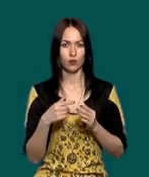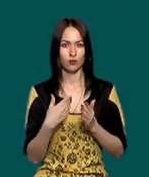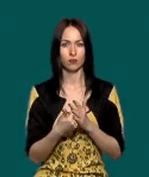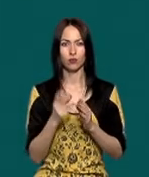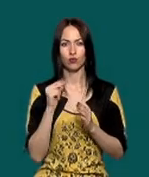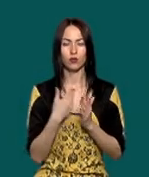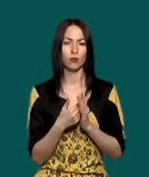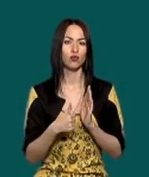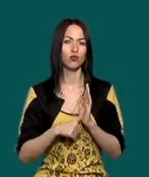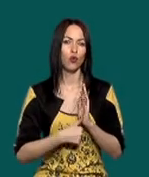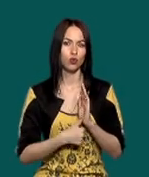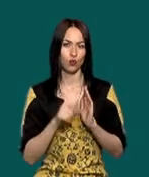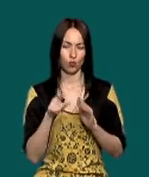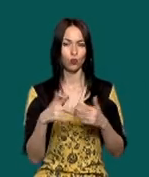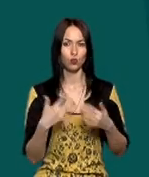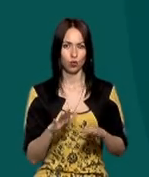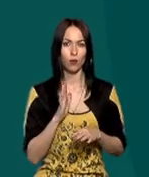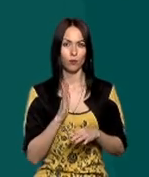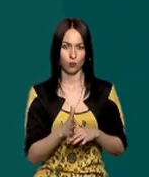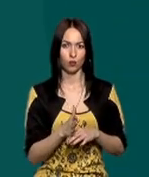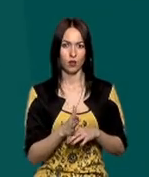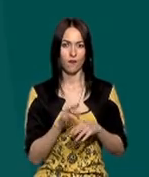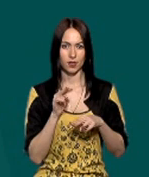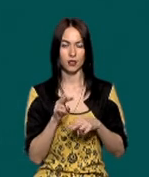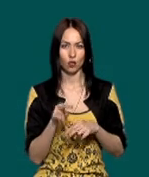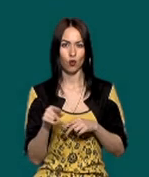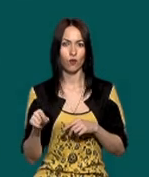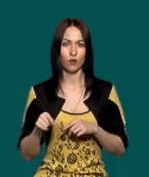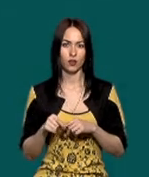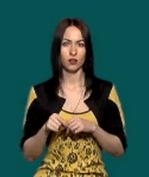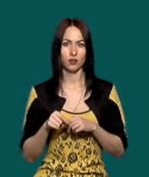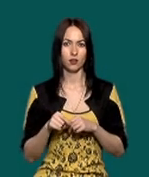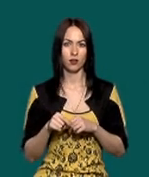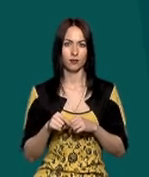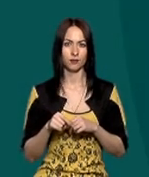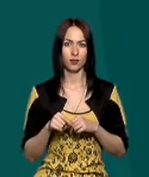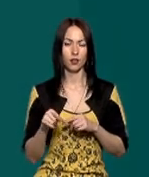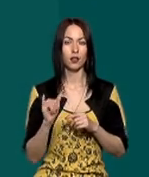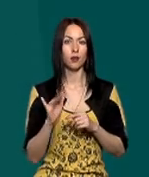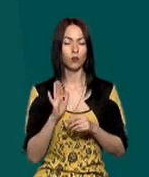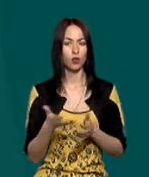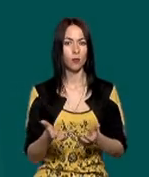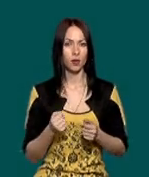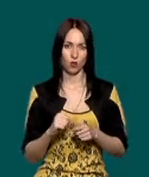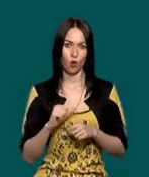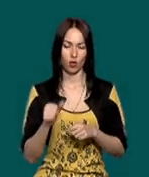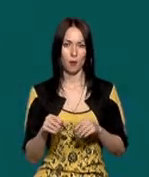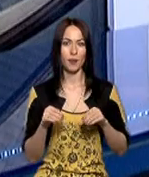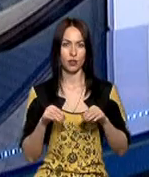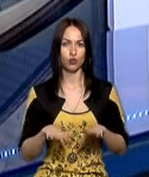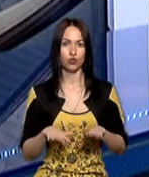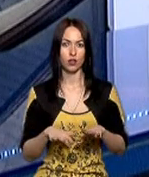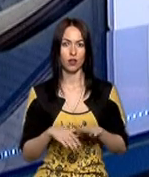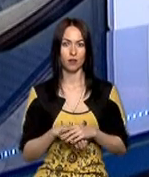так 6-го воно вже буде відслідковуватись така температура. По цього буде прийнято окреме рішення.